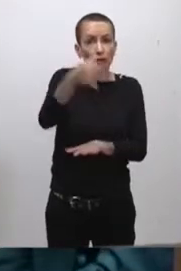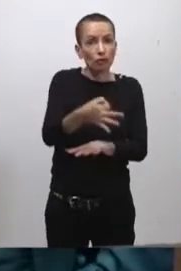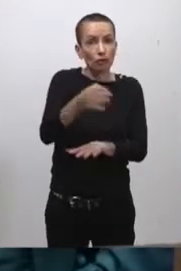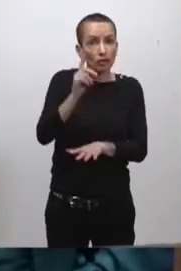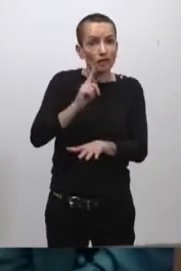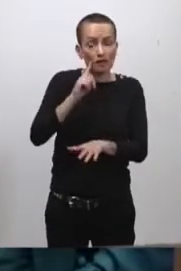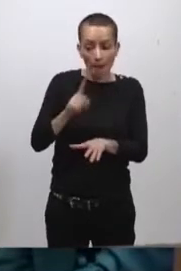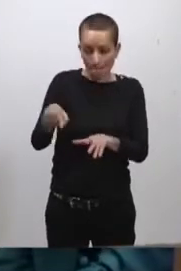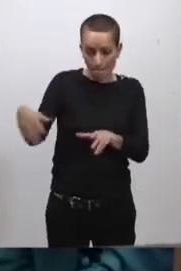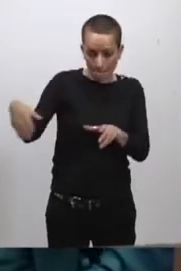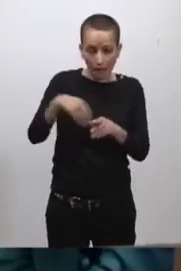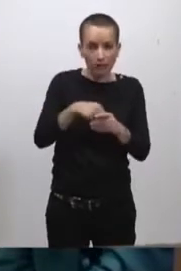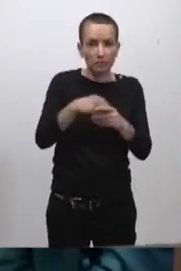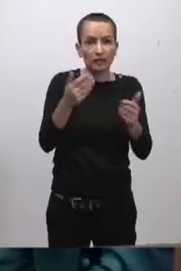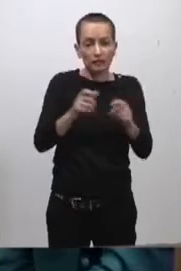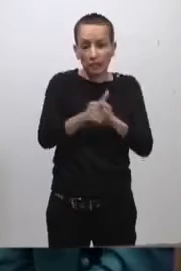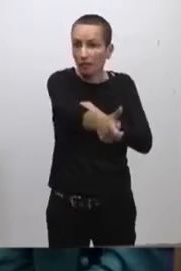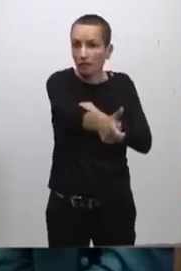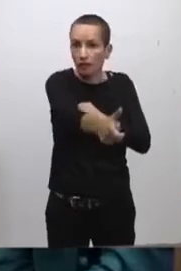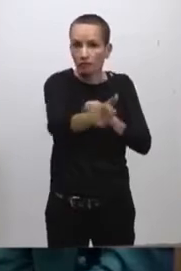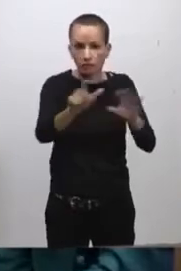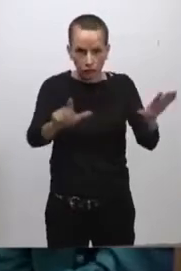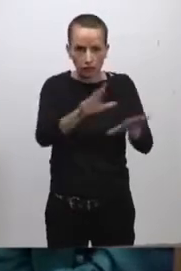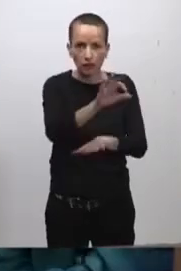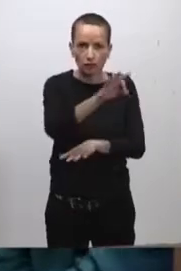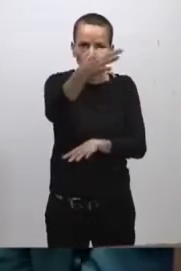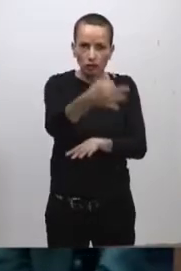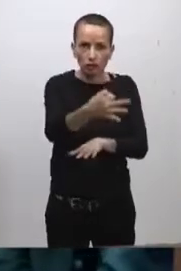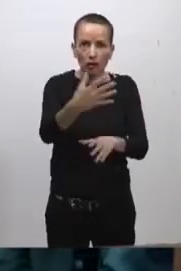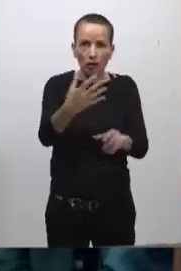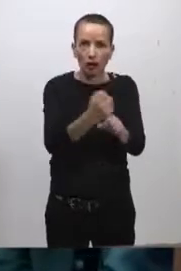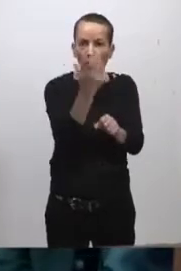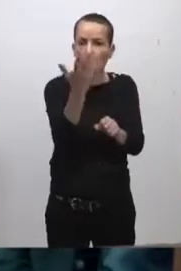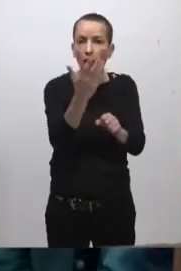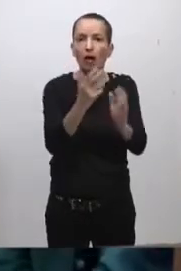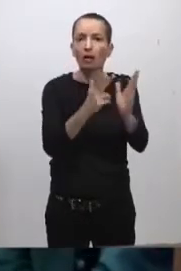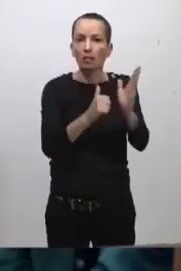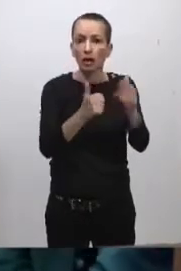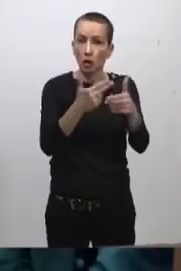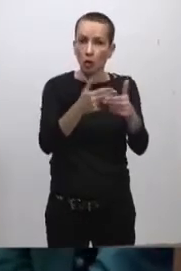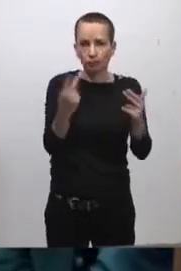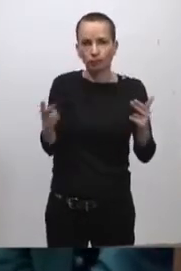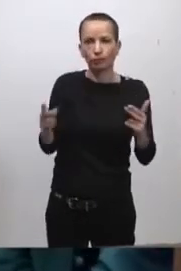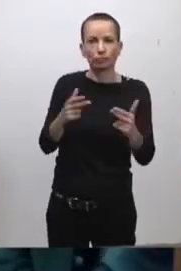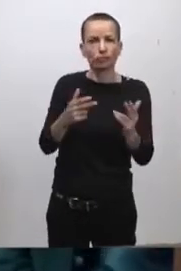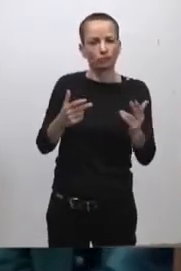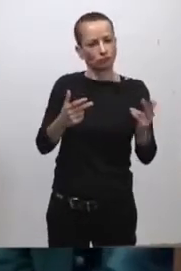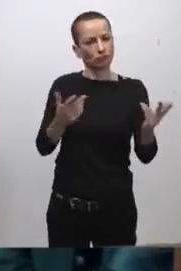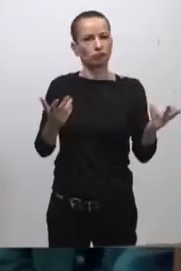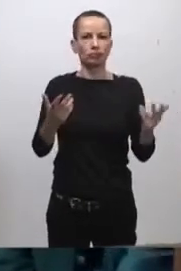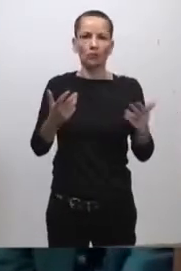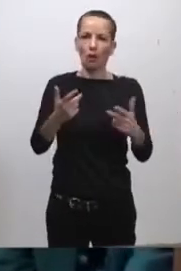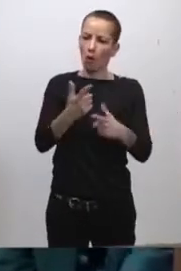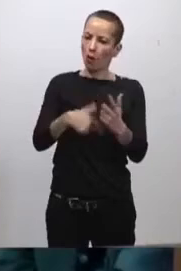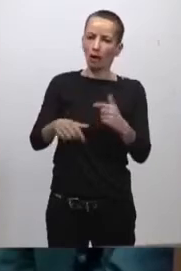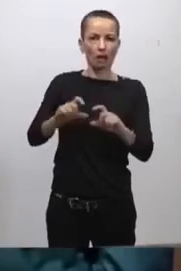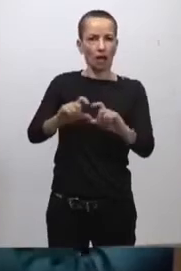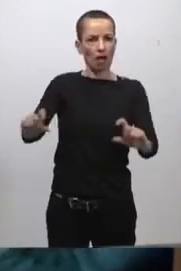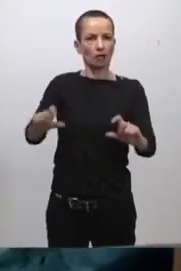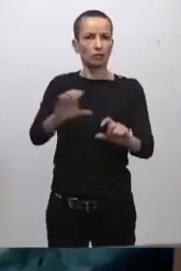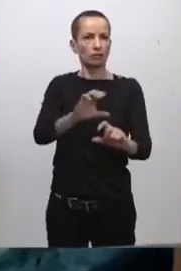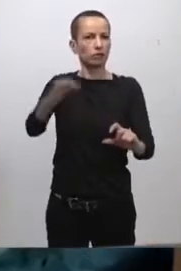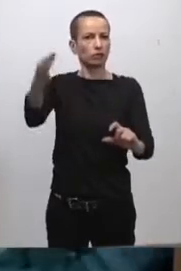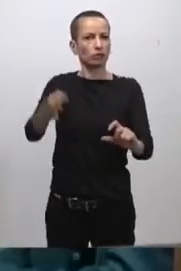transité ont derrière pu donc glisser vers un bail à leur nom, donc devenir vraiment locataires avec leurs